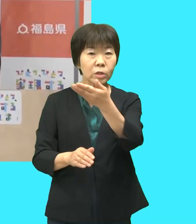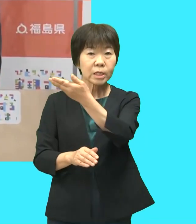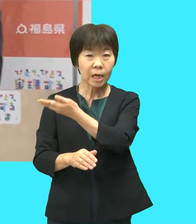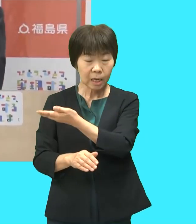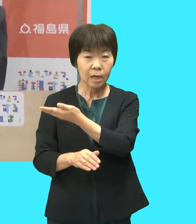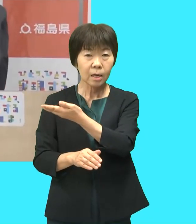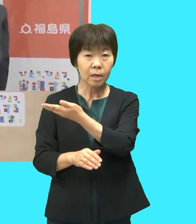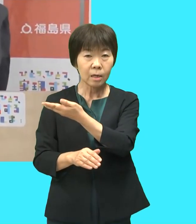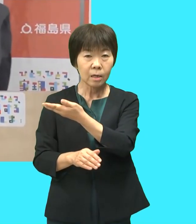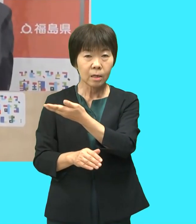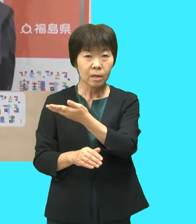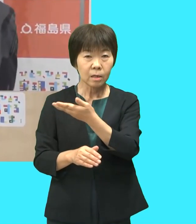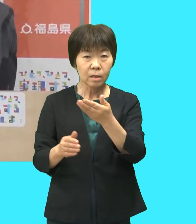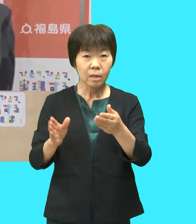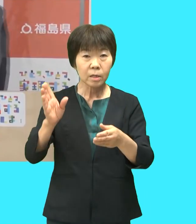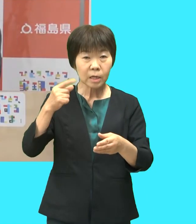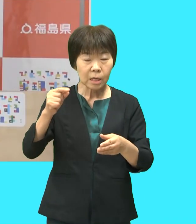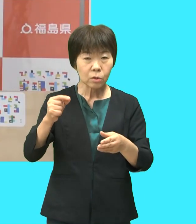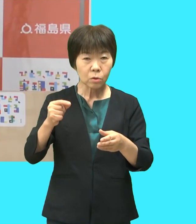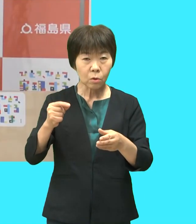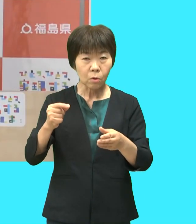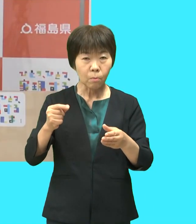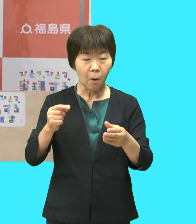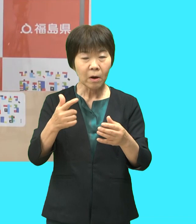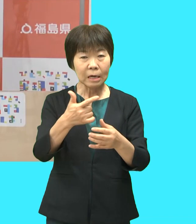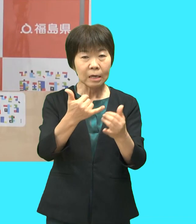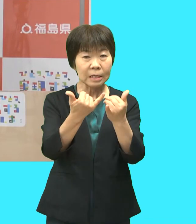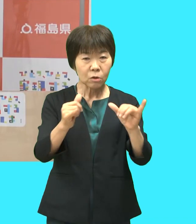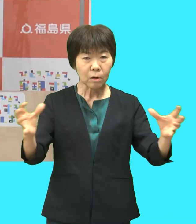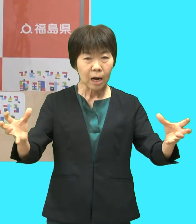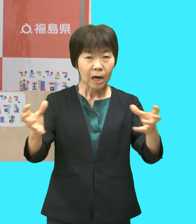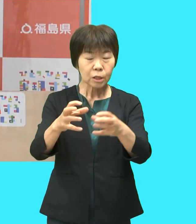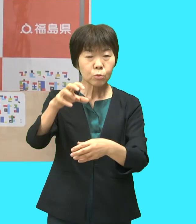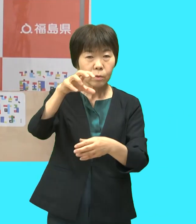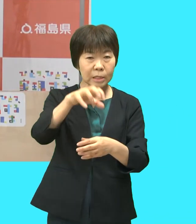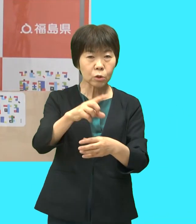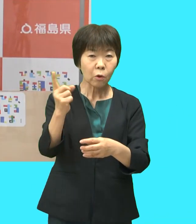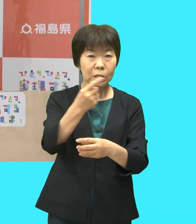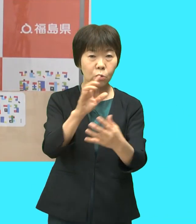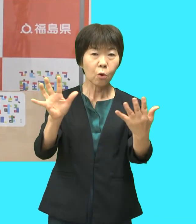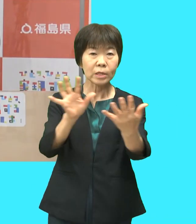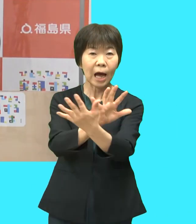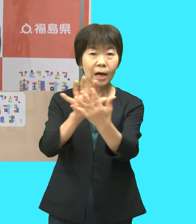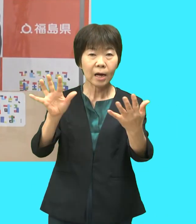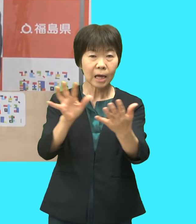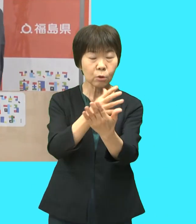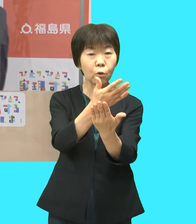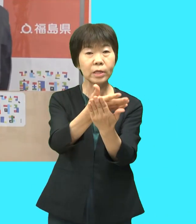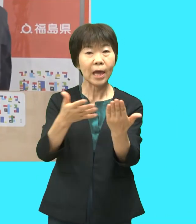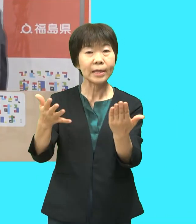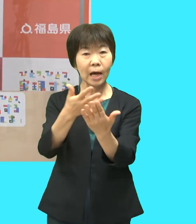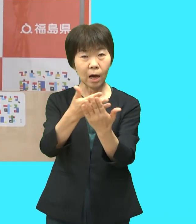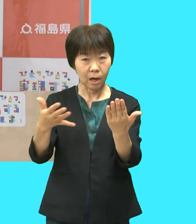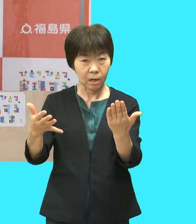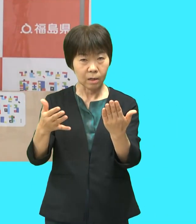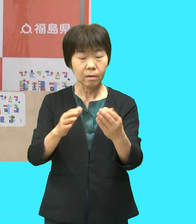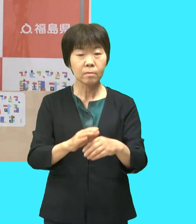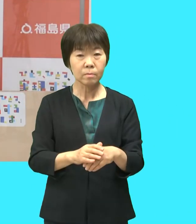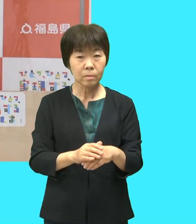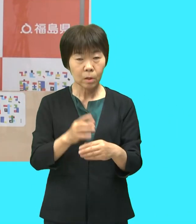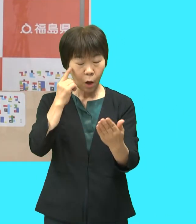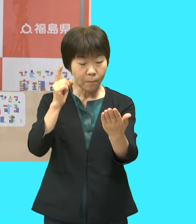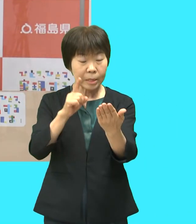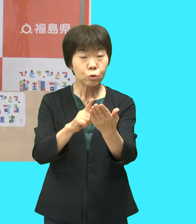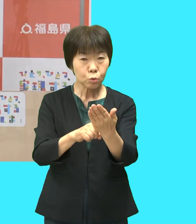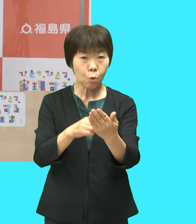ね、福島県の主要地点とか歓楽街での人流、人の流れのデータであります。これを見ていただ